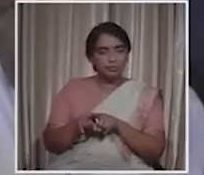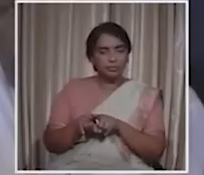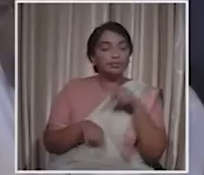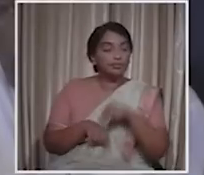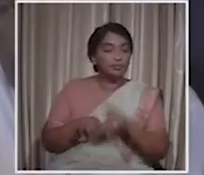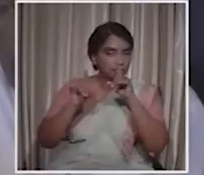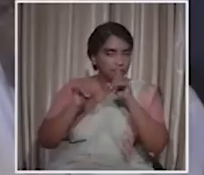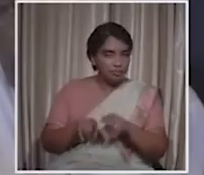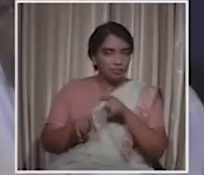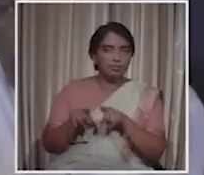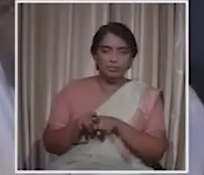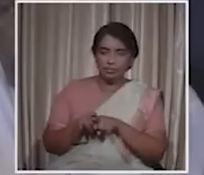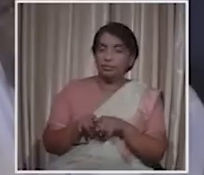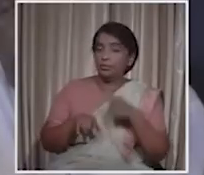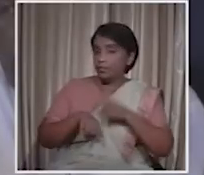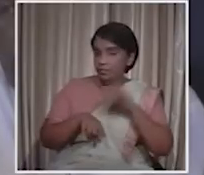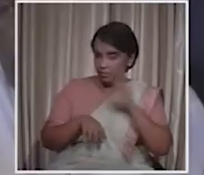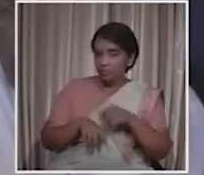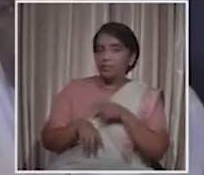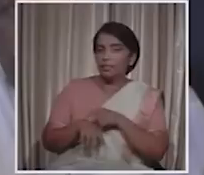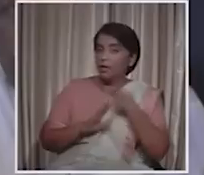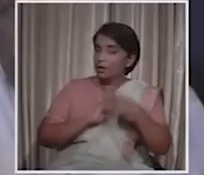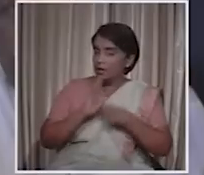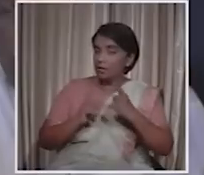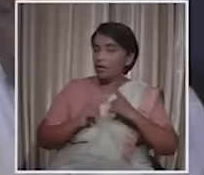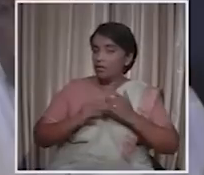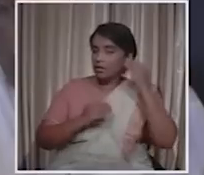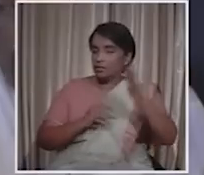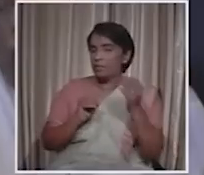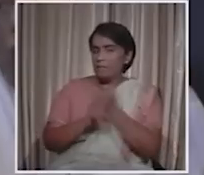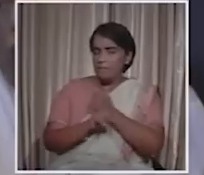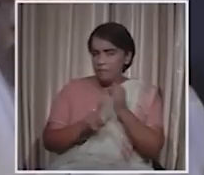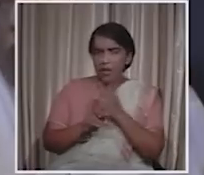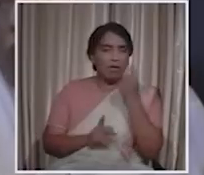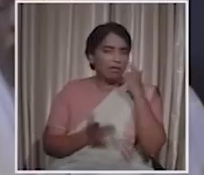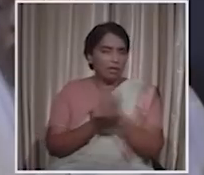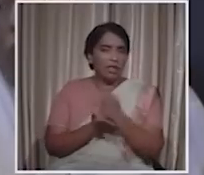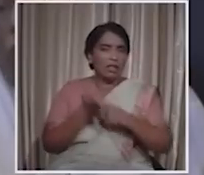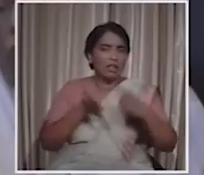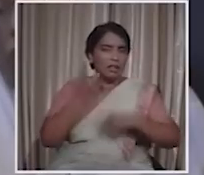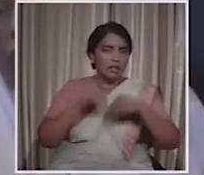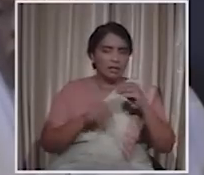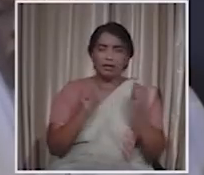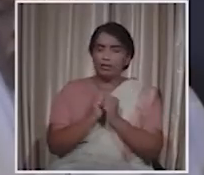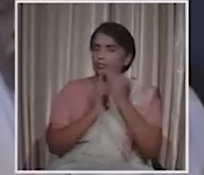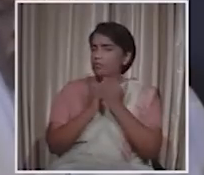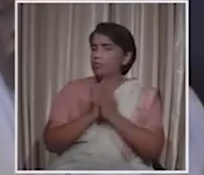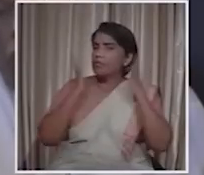මේ එවැනි අවස්ථාවක රටේ අනාගතයට බලපාන ආර්ථික හා දේශපාලන ප්‍රතිසංස්කර